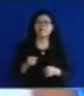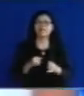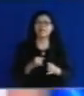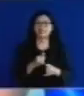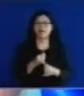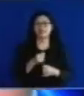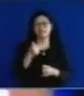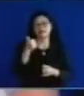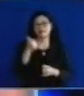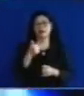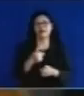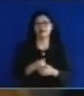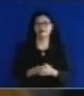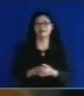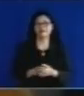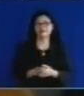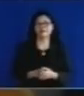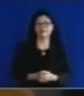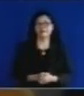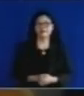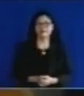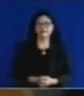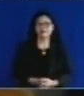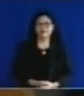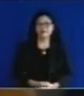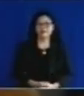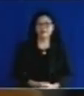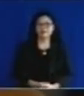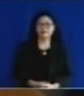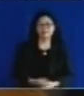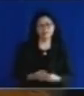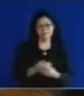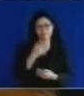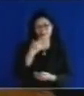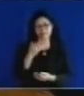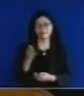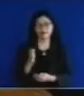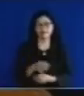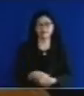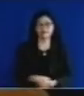di seluruh Brebes. Terima kasih. Ya, terima kasih.